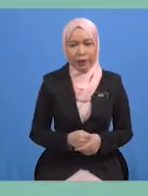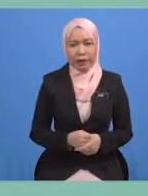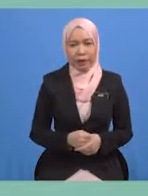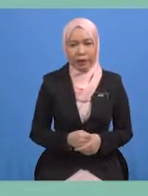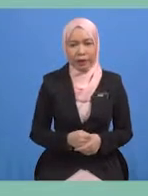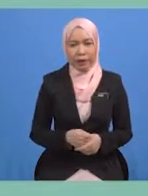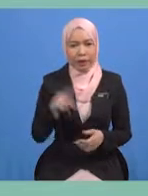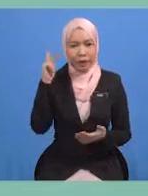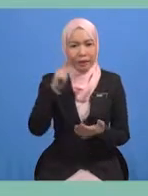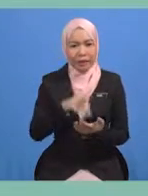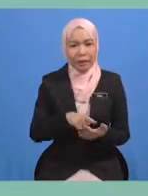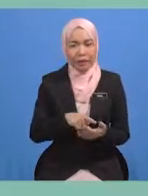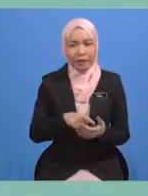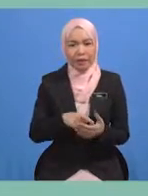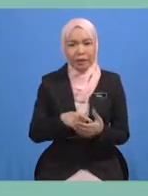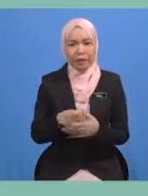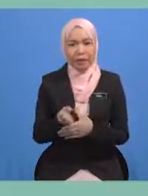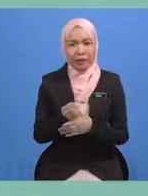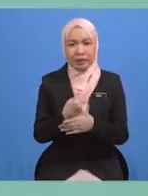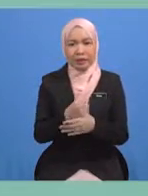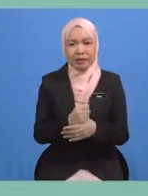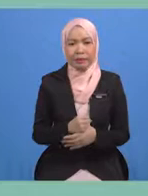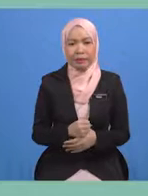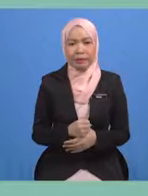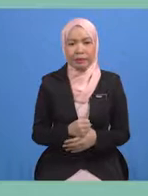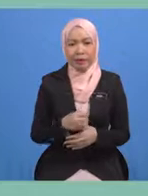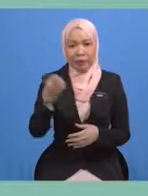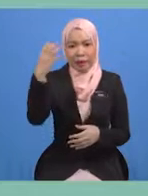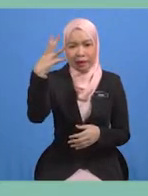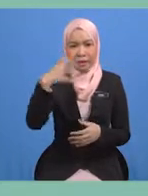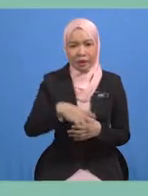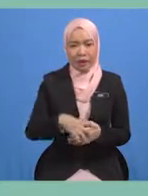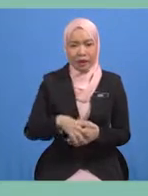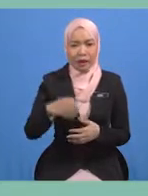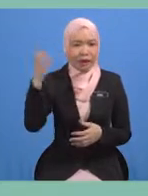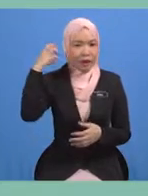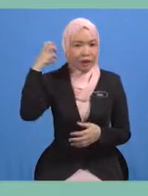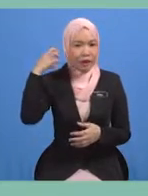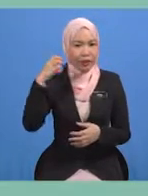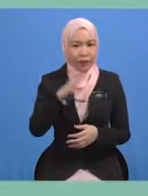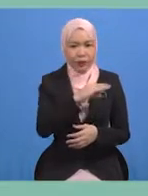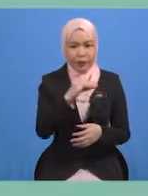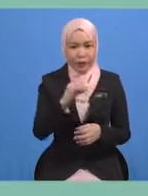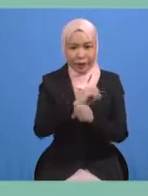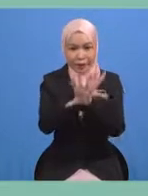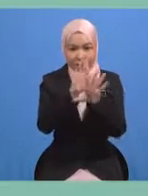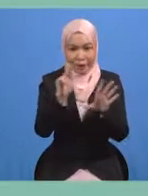pemancar radio. Yang keempat, menerangkan sistem penerima